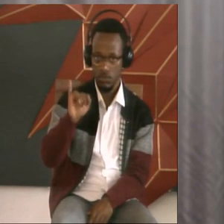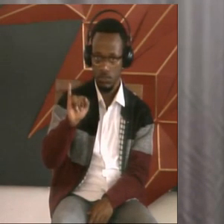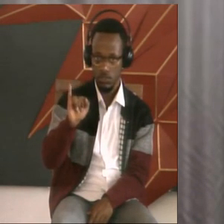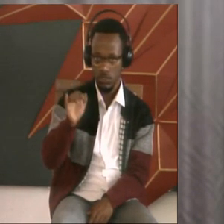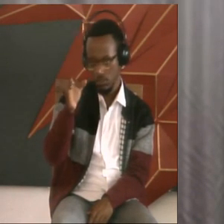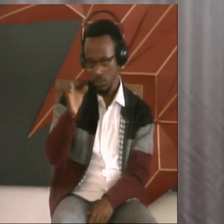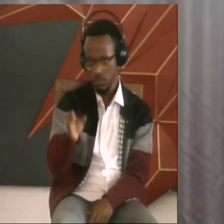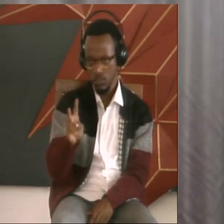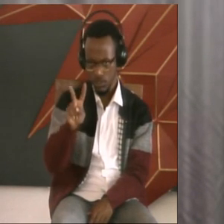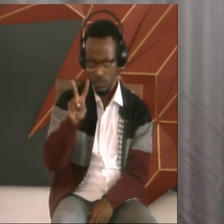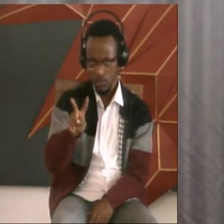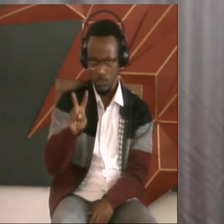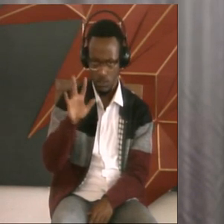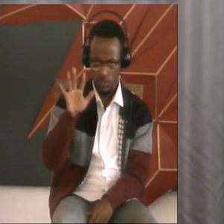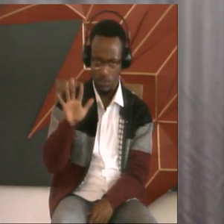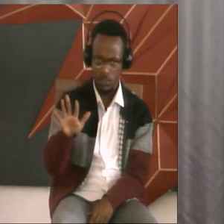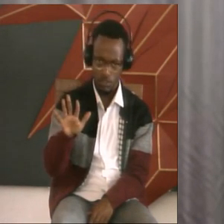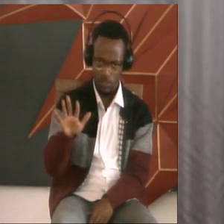25. Psaume